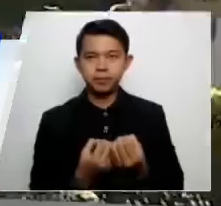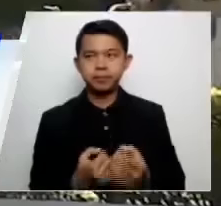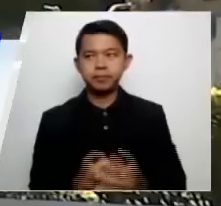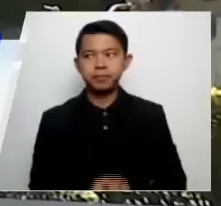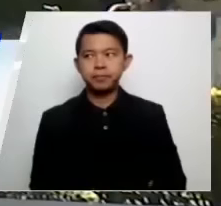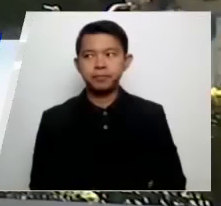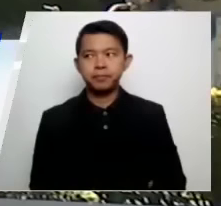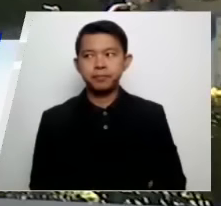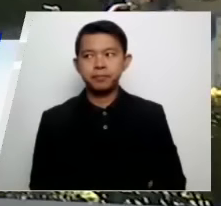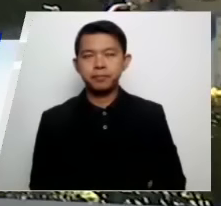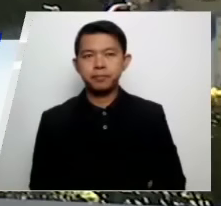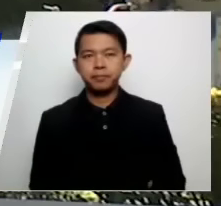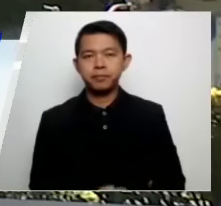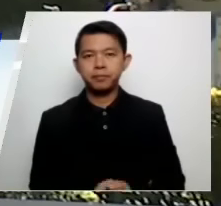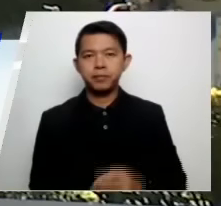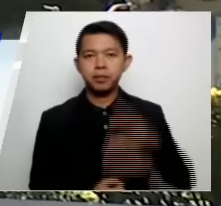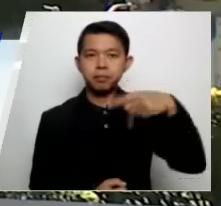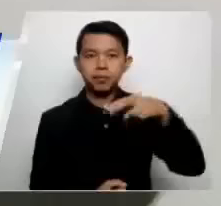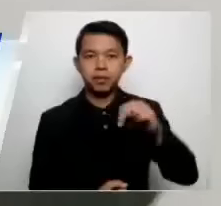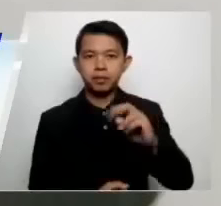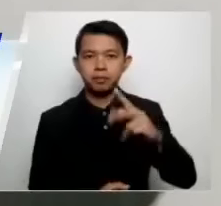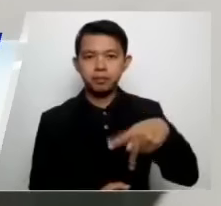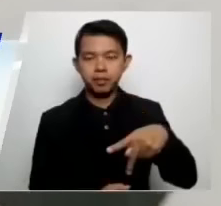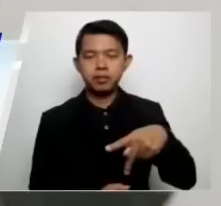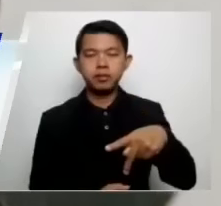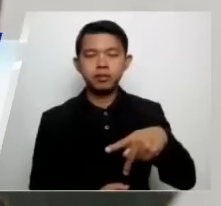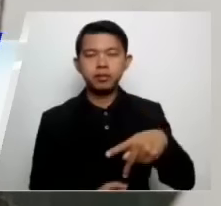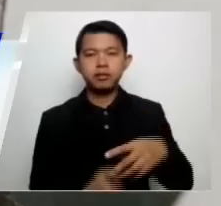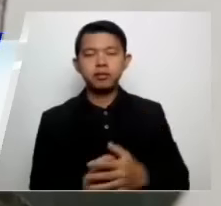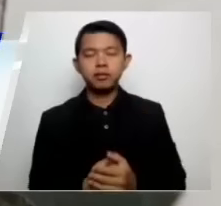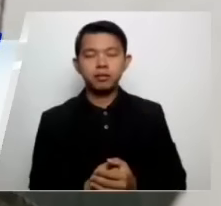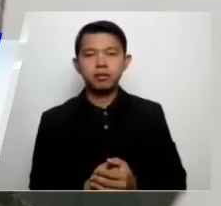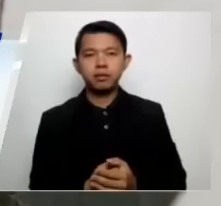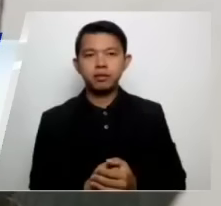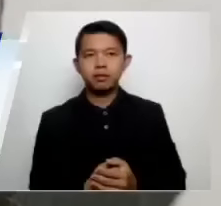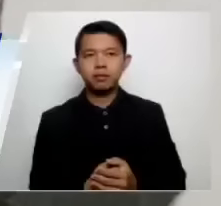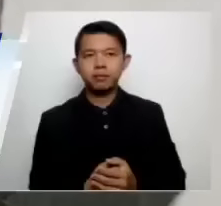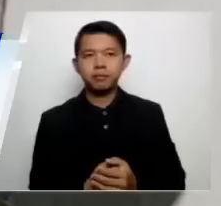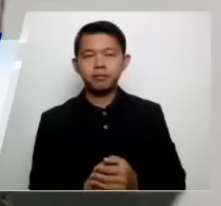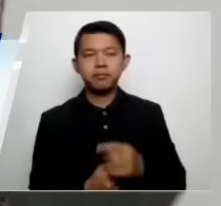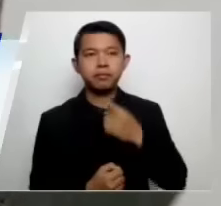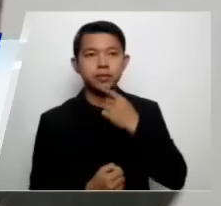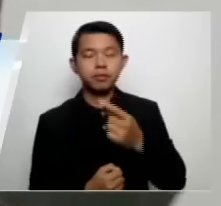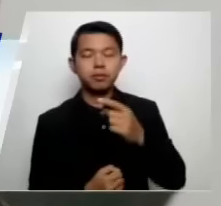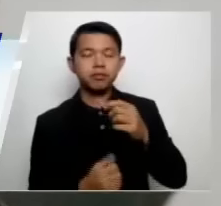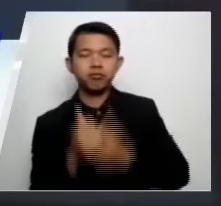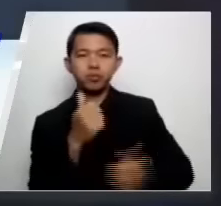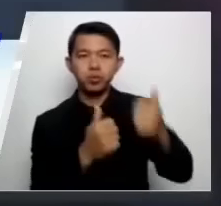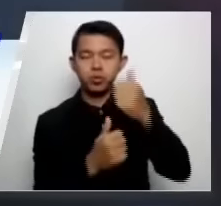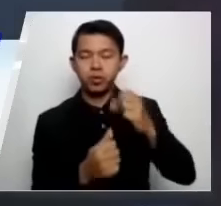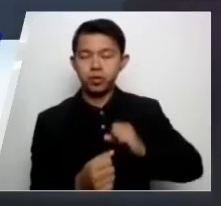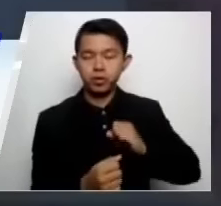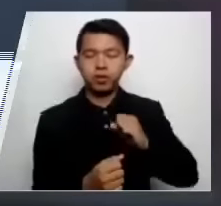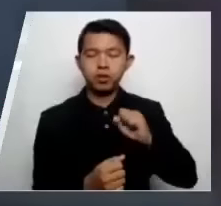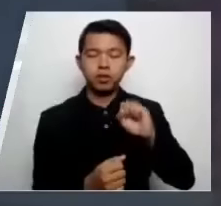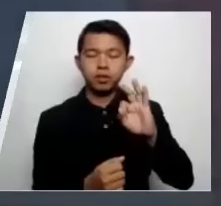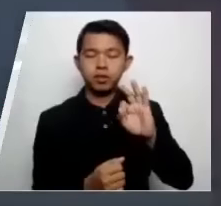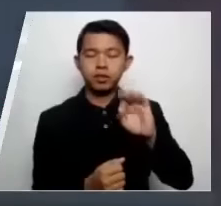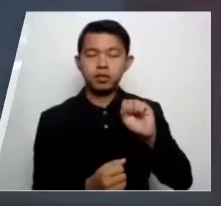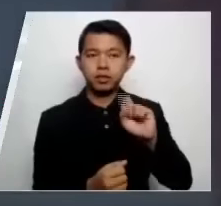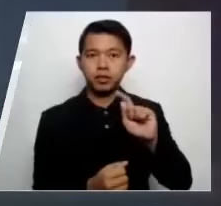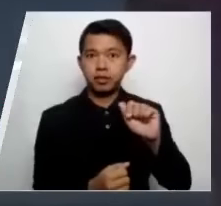Philippines ang mga pahayag ng dating Pangulo. Pero sabi ni AFP Chief of Staff General Romeo Browner Jr., kaugnay ng